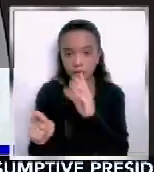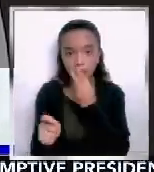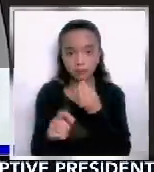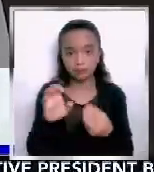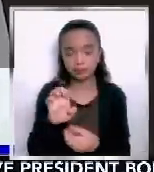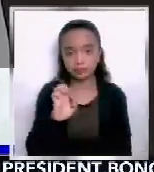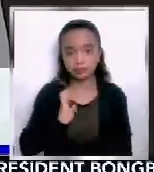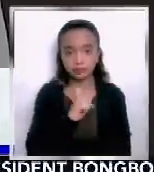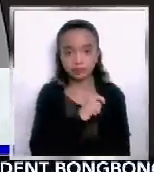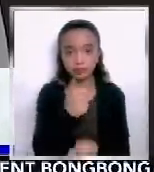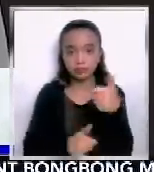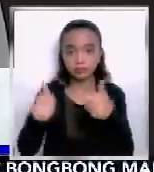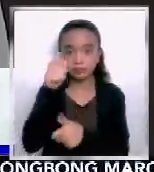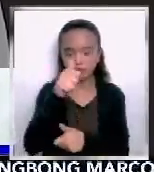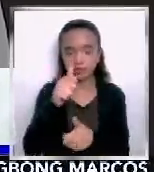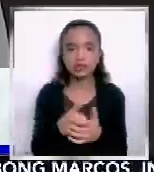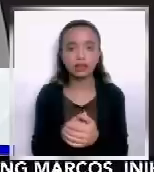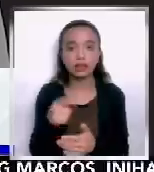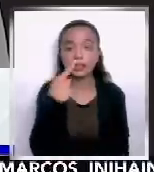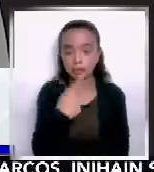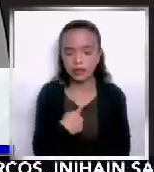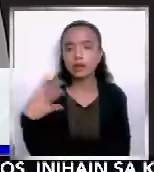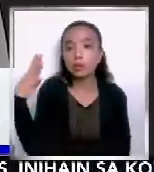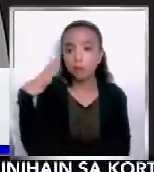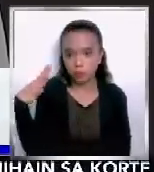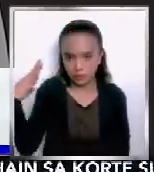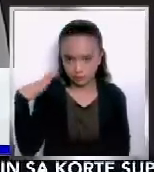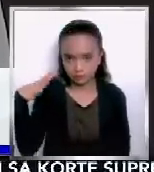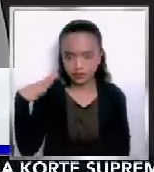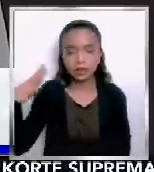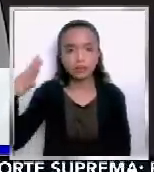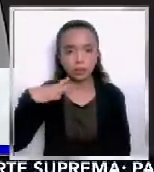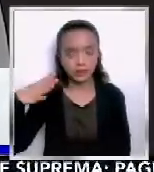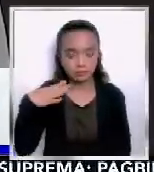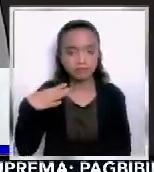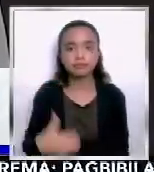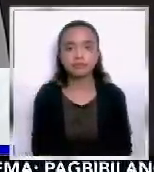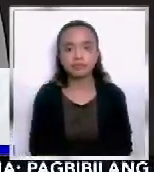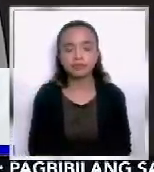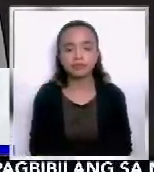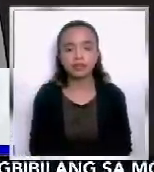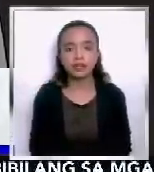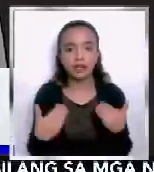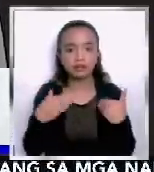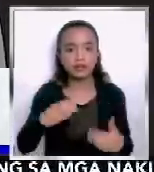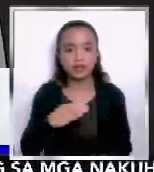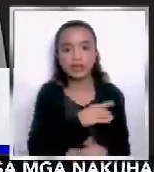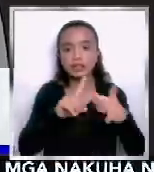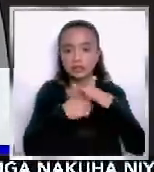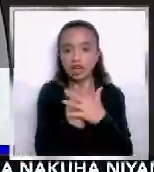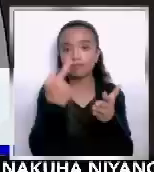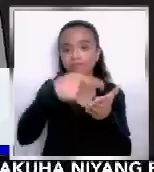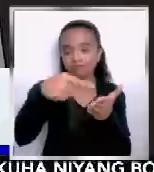Bingbong Medaldea ay antayin natin mabuksan yung Kongreso at simulan yung official canvas at